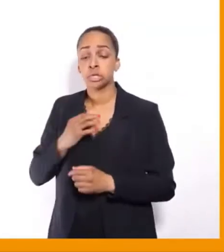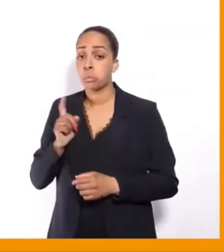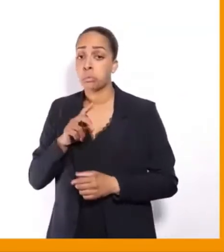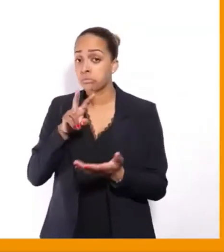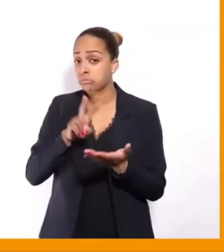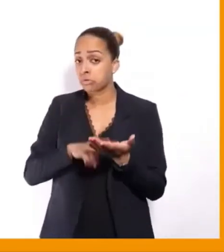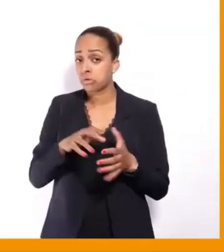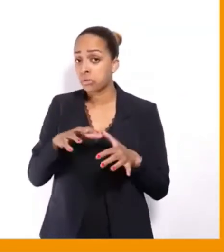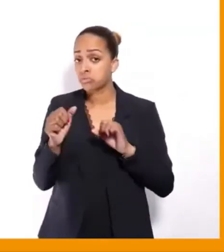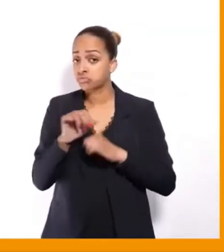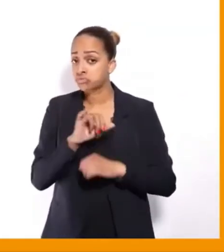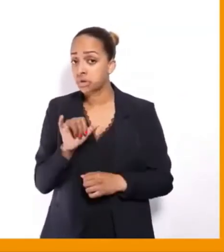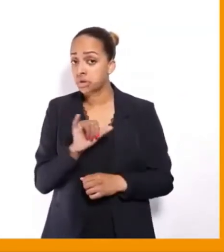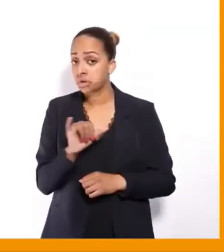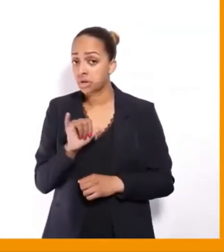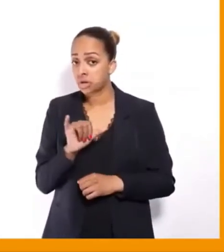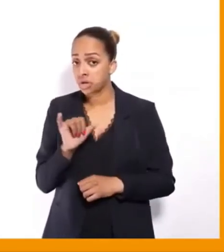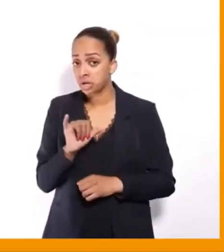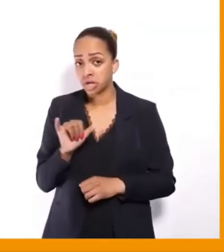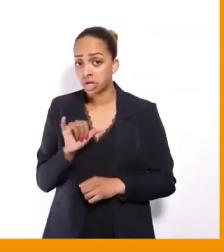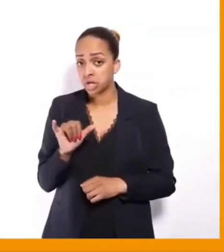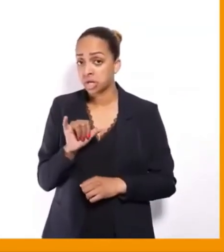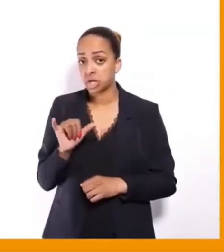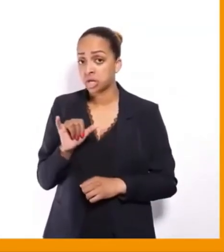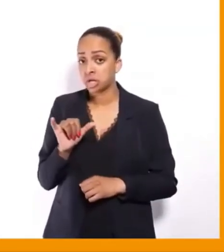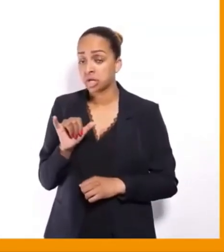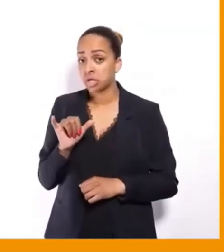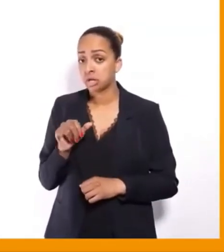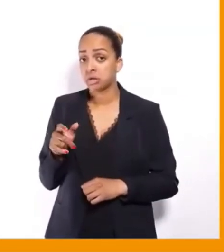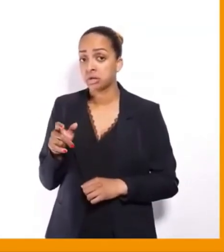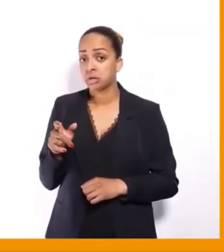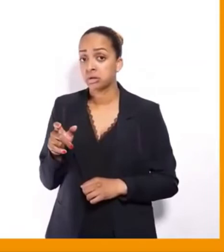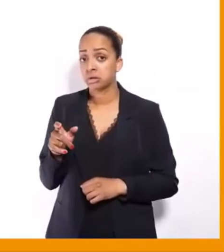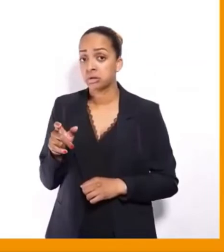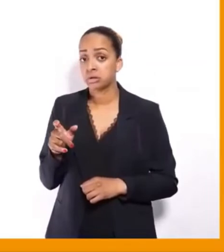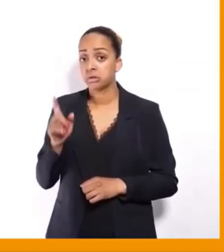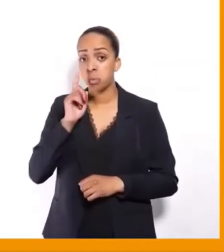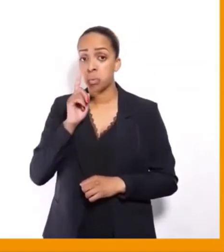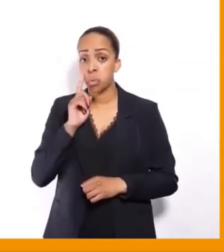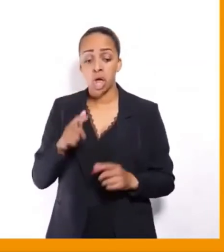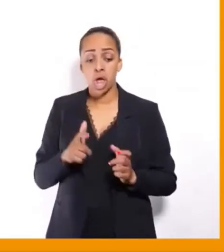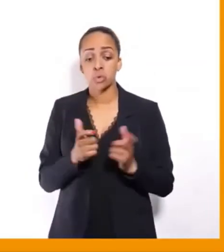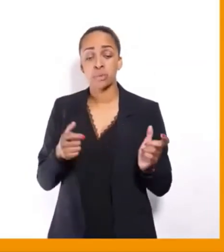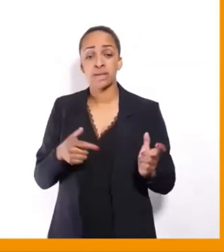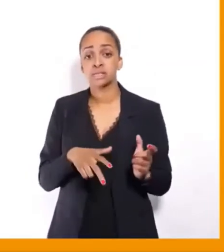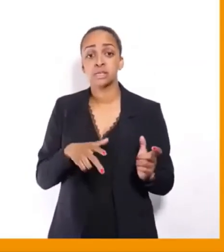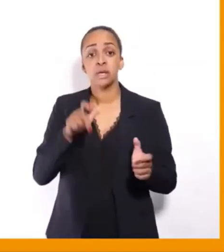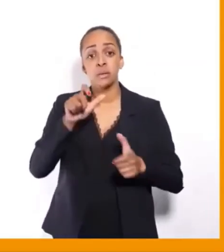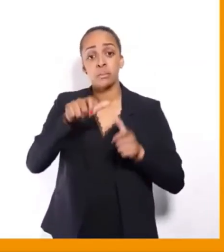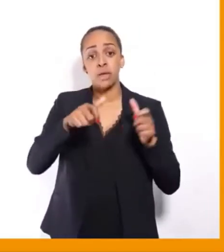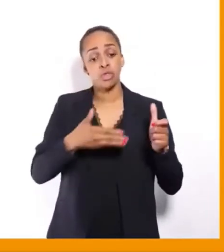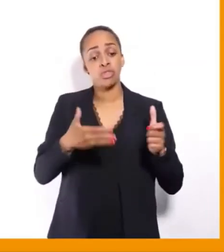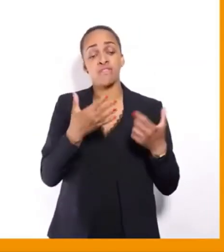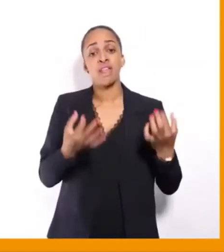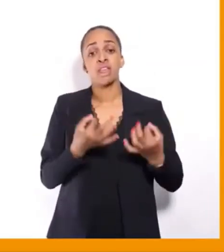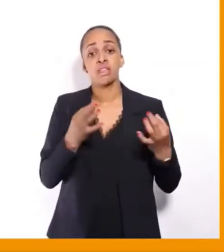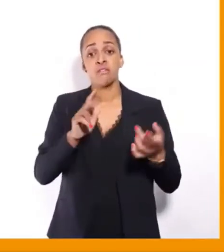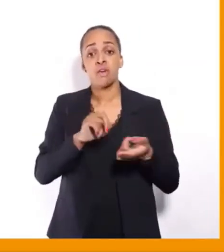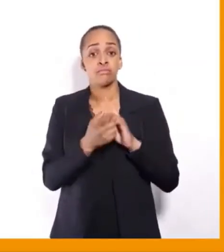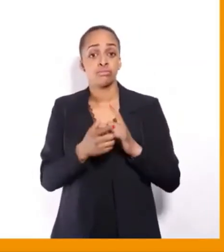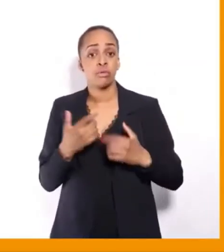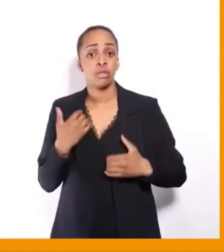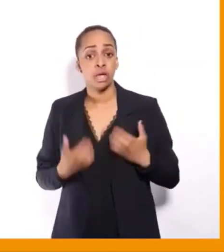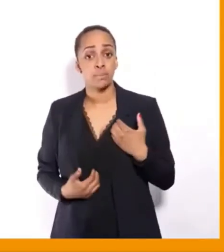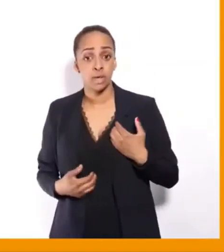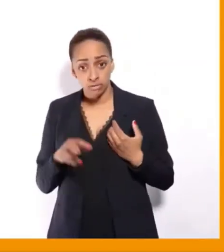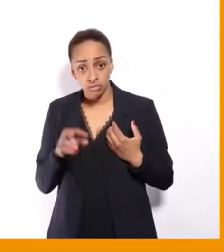hein, personne, parce que de toute façon, ils produisaient leurs propres personnes handicapées, hein. C'est-à-dire que voilà, et parce que c'est réellement ça,